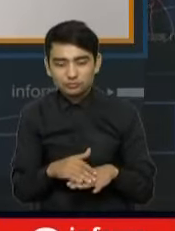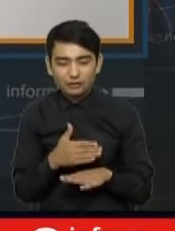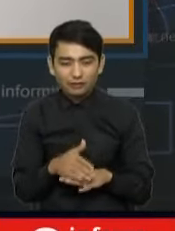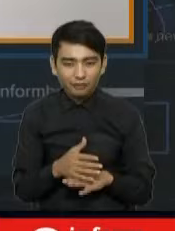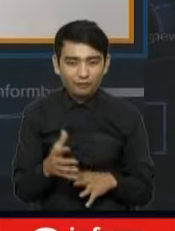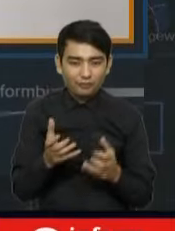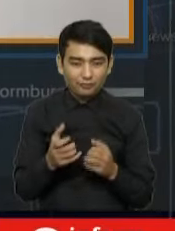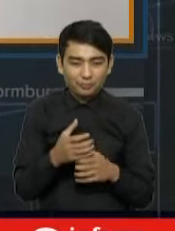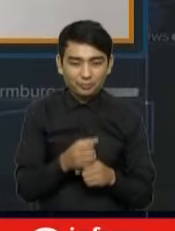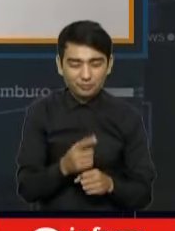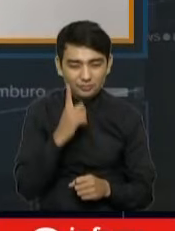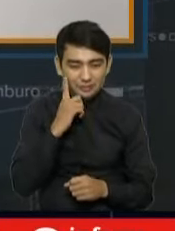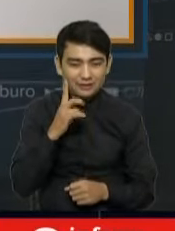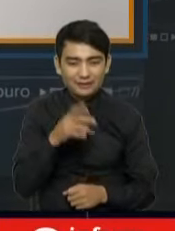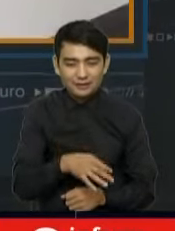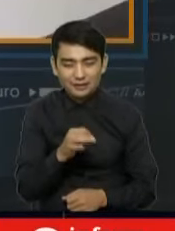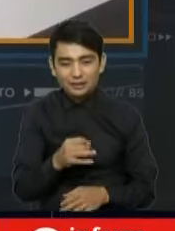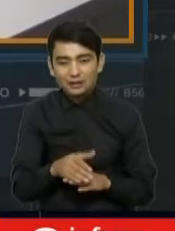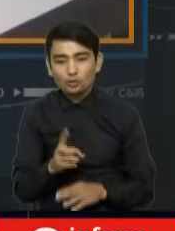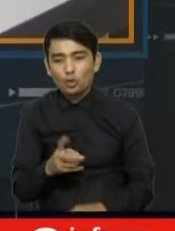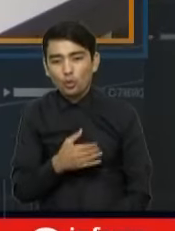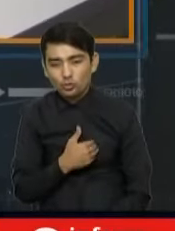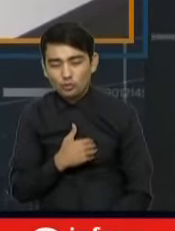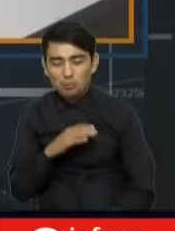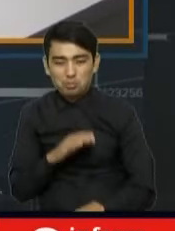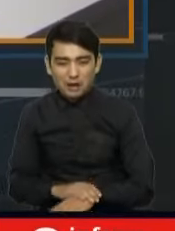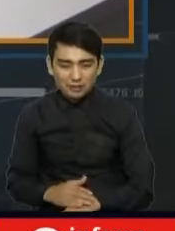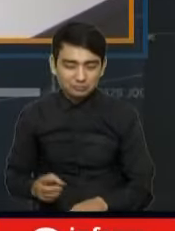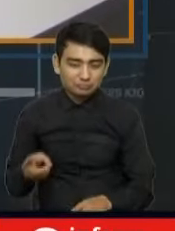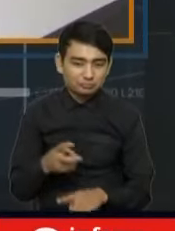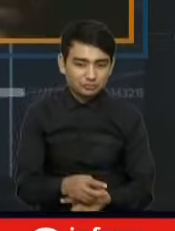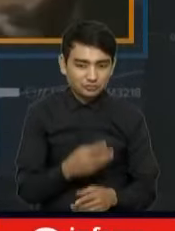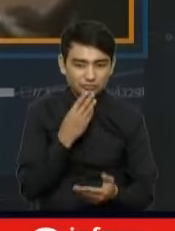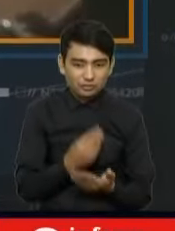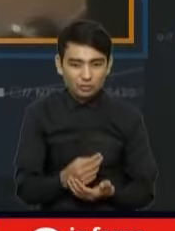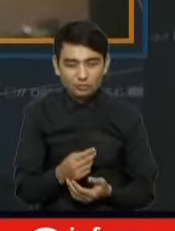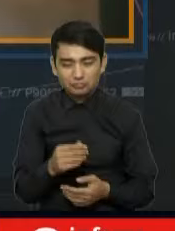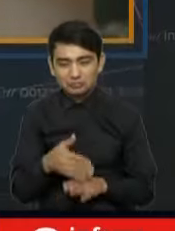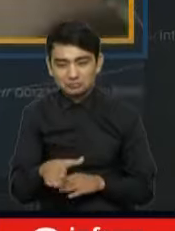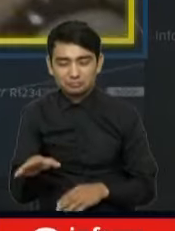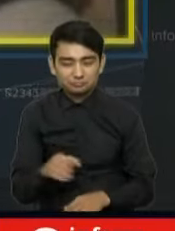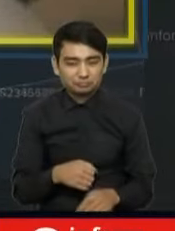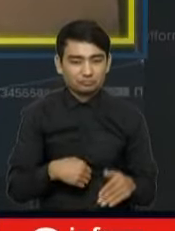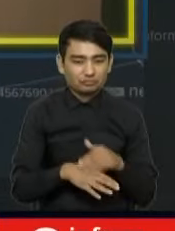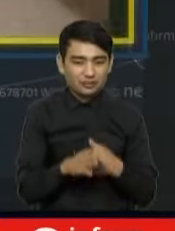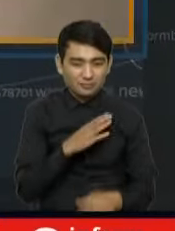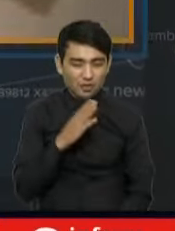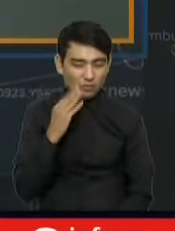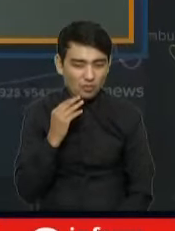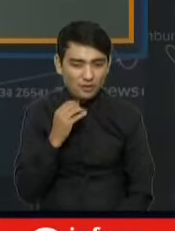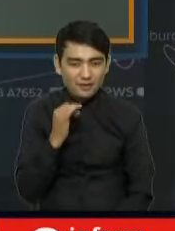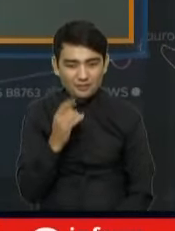деп отыр. Өйткені кредит алғысы келген адам банк филиалына барып қажетті қарызын оп-оңай рәсімдейді. Сондай-ақ қаржы